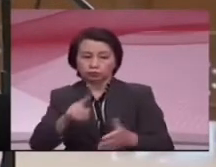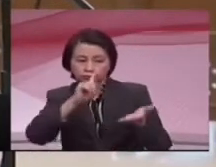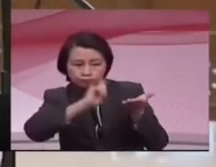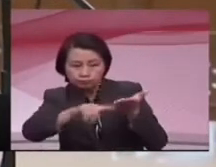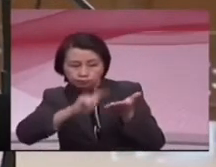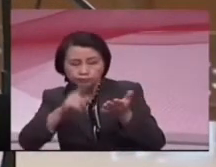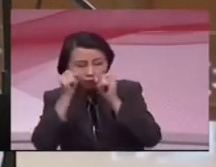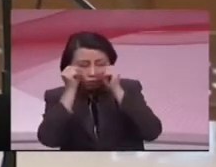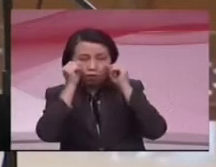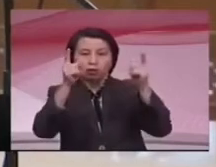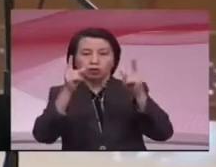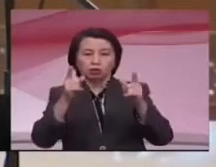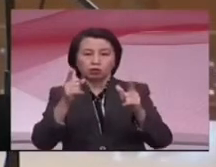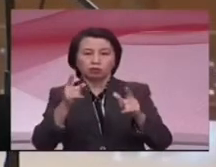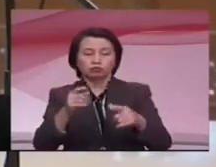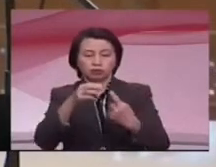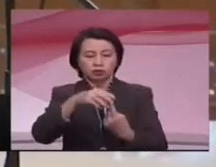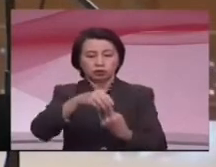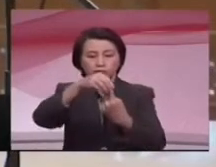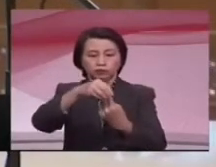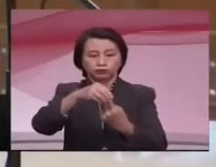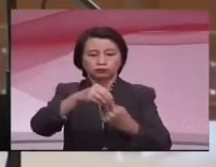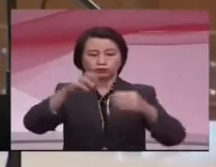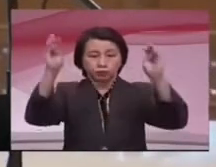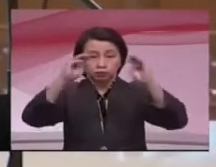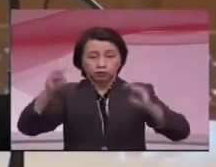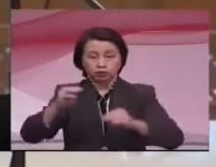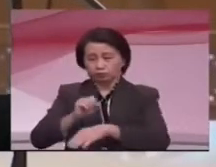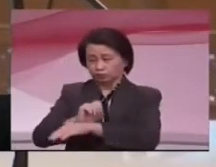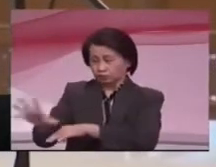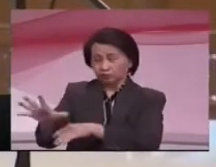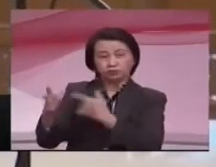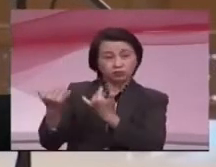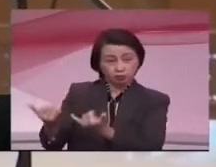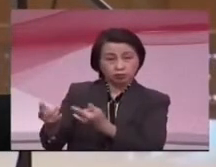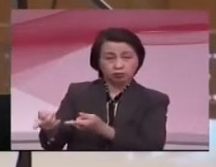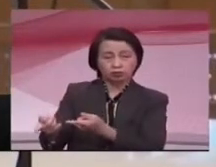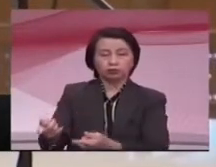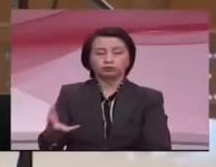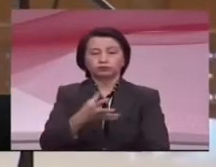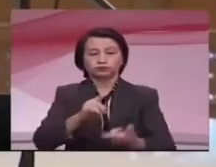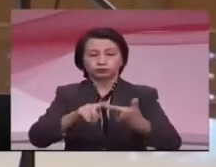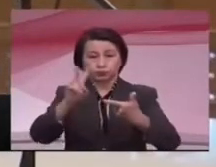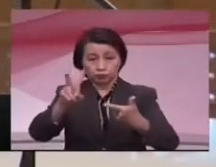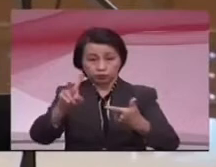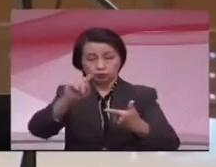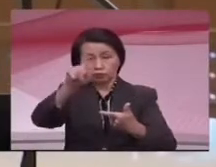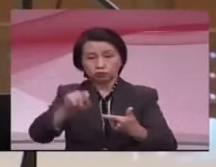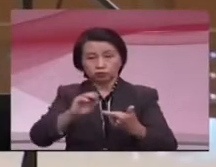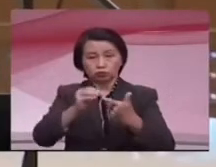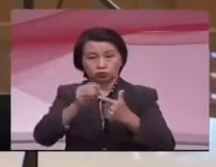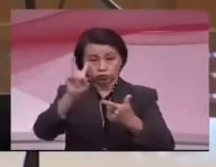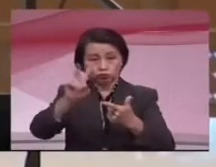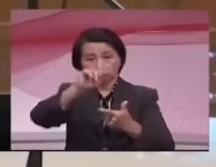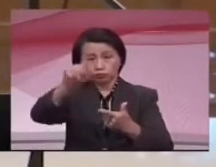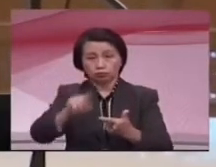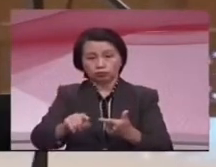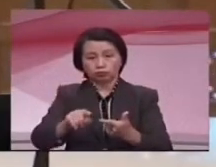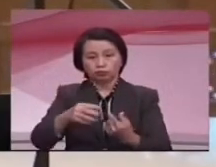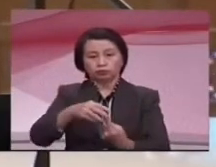pemeriksaan secara menyeluruh terutama sekali di musim pendhem ini dan untuk soal yang kedua untuk